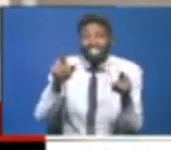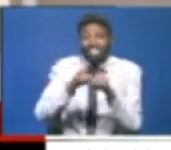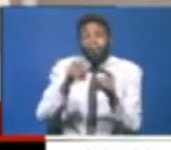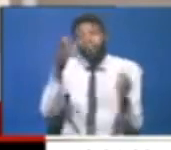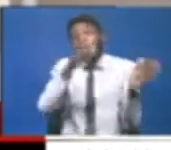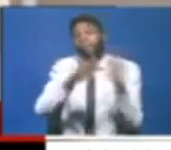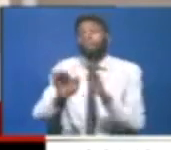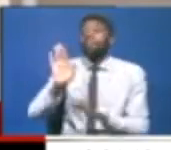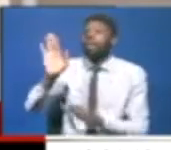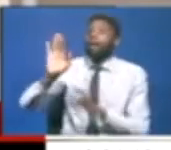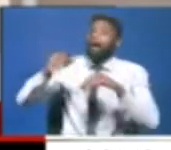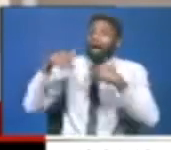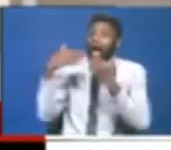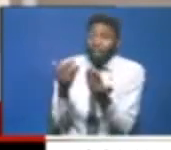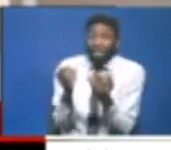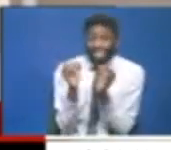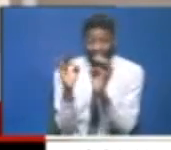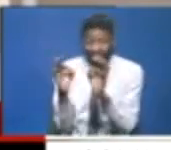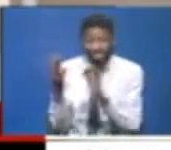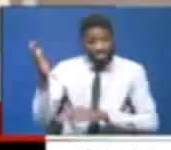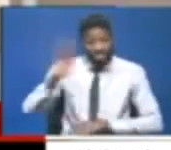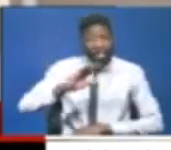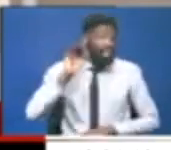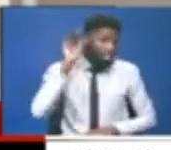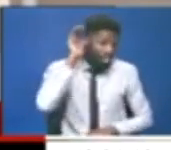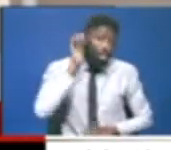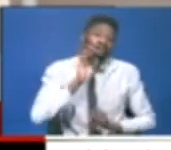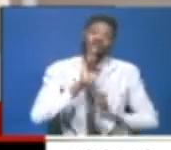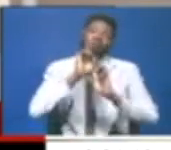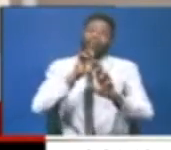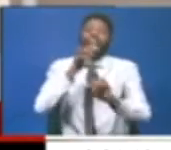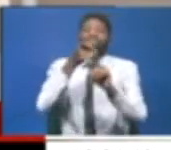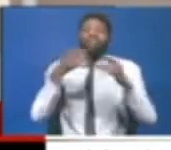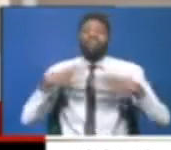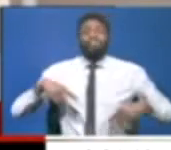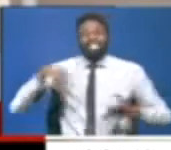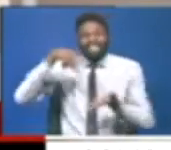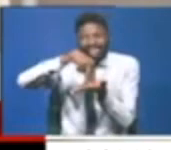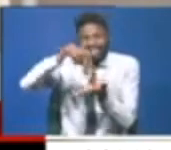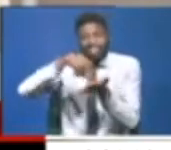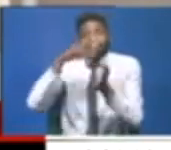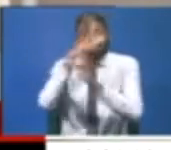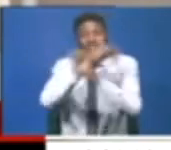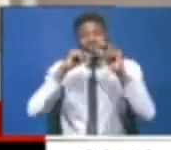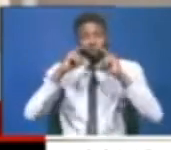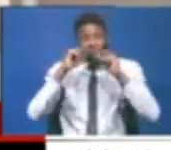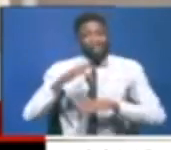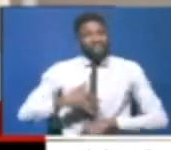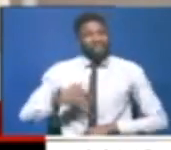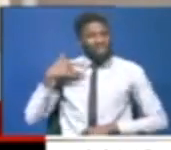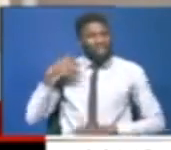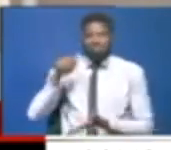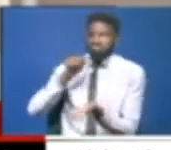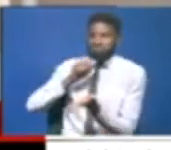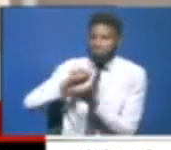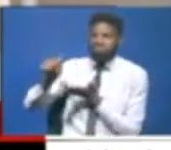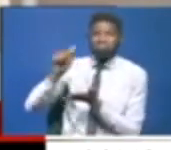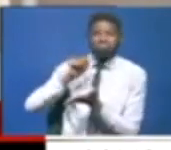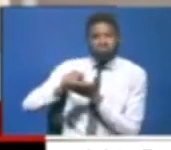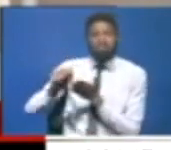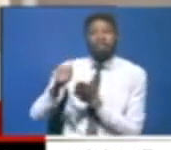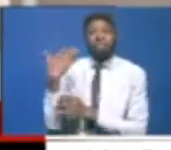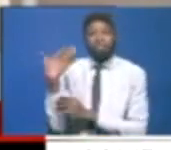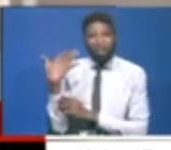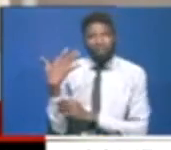wagombeaji wa urais ya kwamba wako na imani na vile hayo makaratasi yanachapishwa, hata sisi wagombeaji wengine wa viti